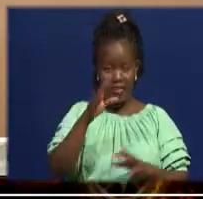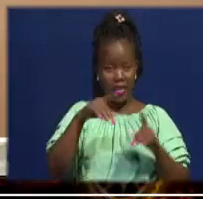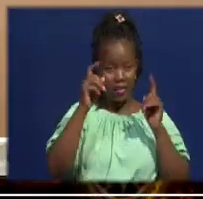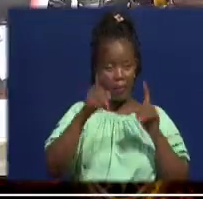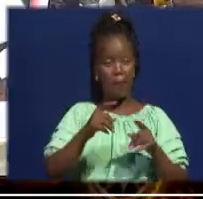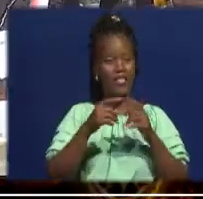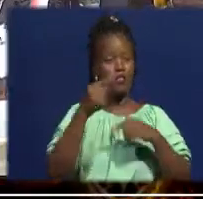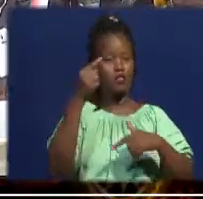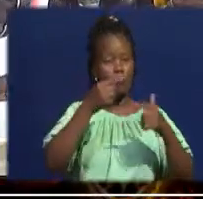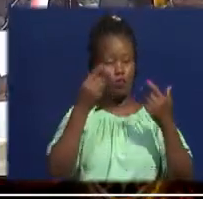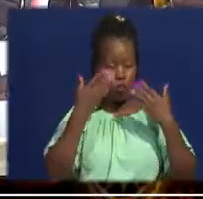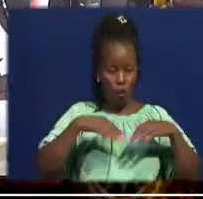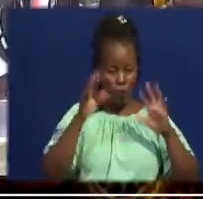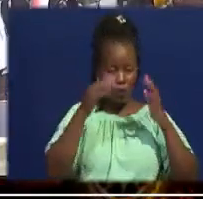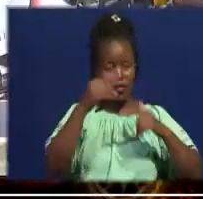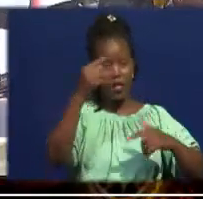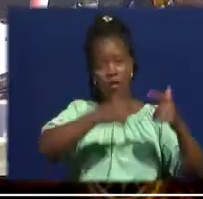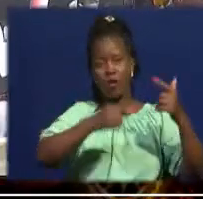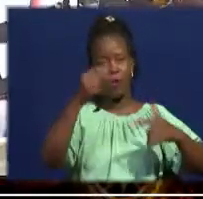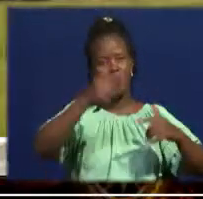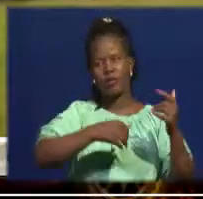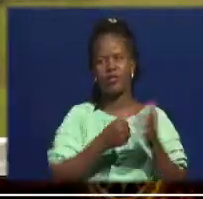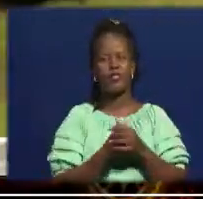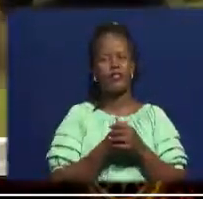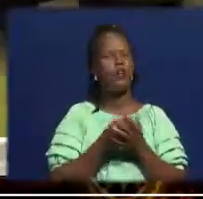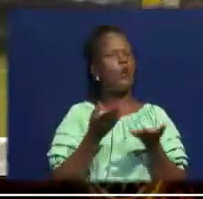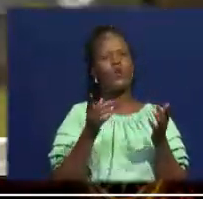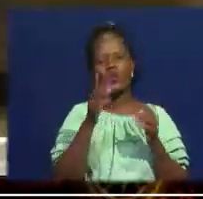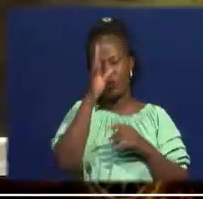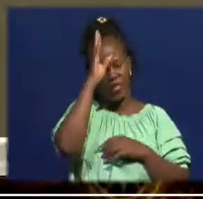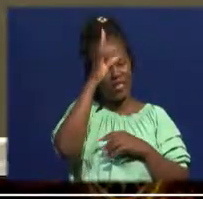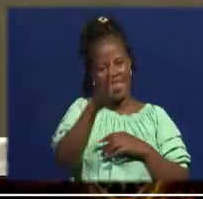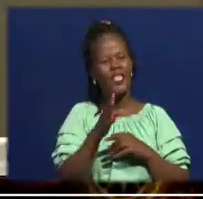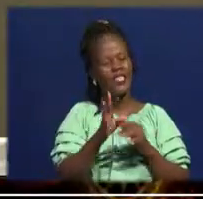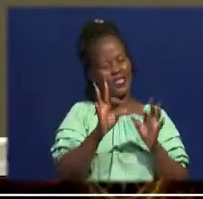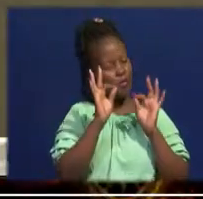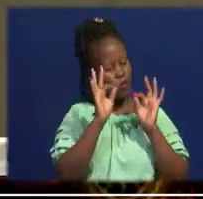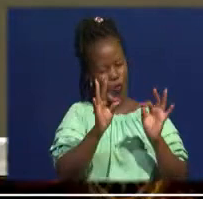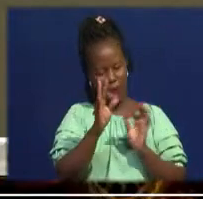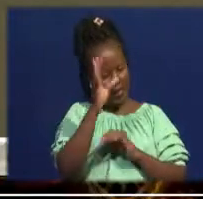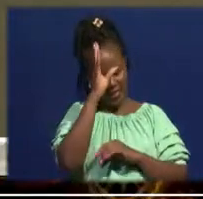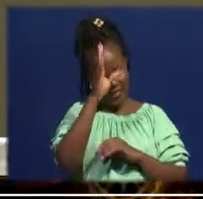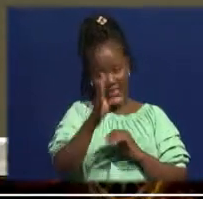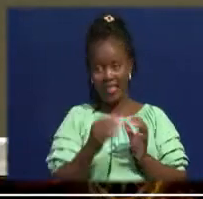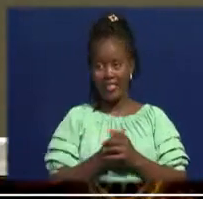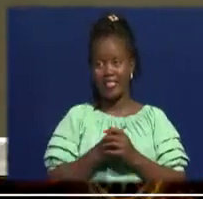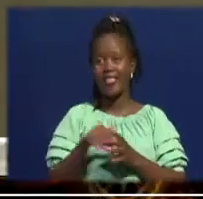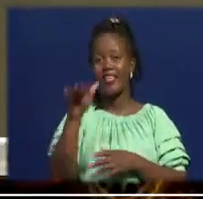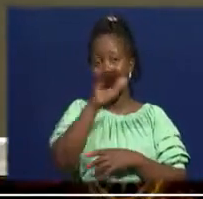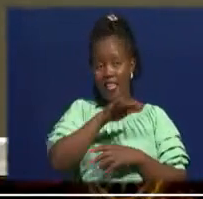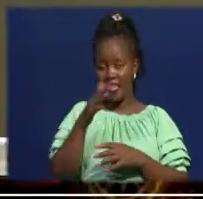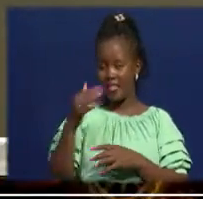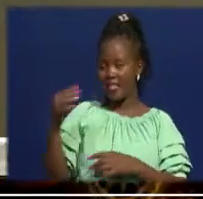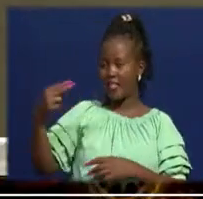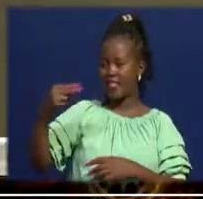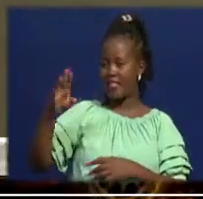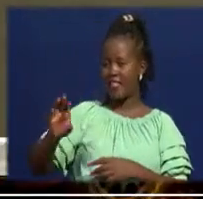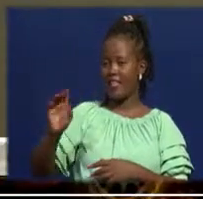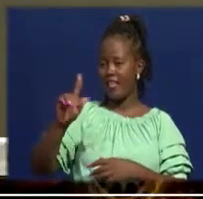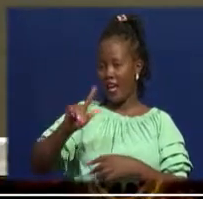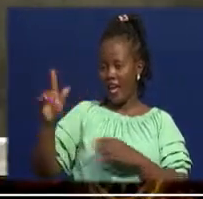wa mashindano. Na Jumapili inajulikana kama Super Sunday. Super Sunday. Pale Hell's Gate, eh? Pale Hell's Gate.